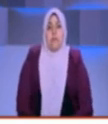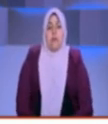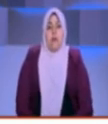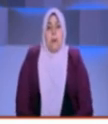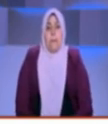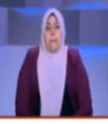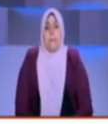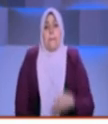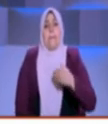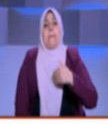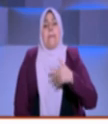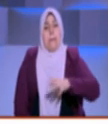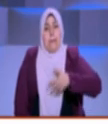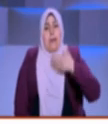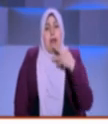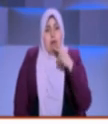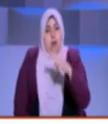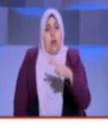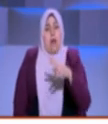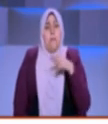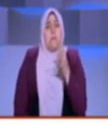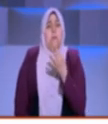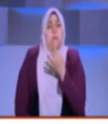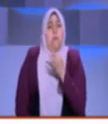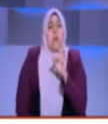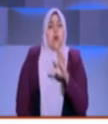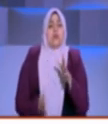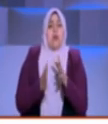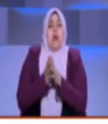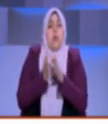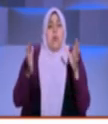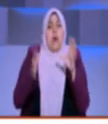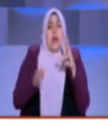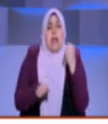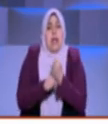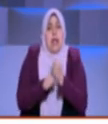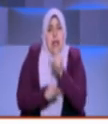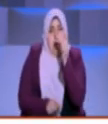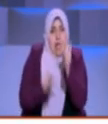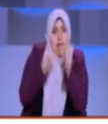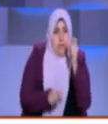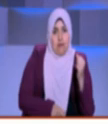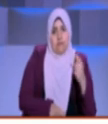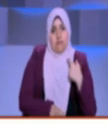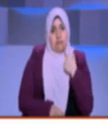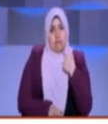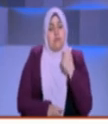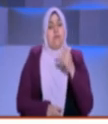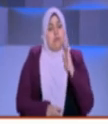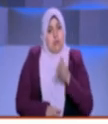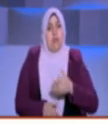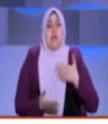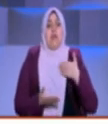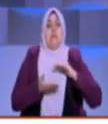دعني أقول أن معظم هؤلاء يعني كبار رجال الأعمال تقدموا كما